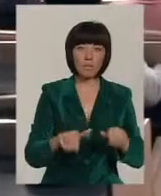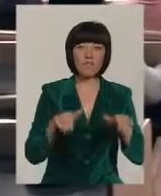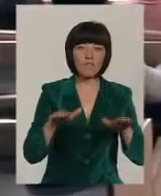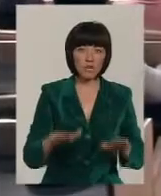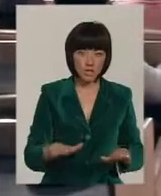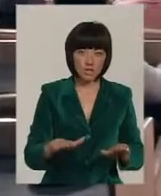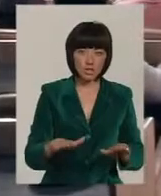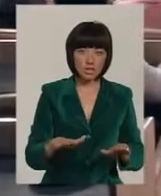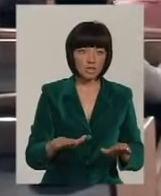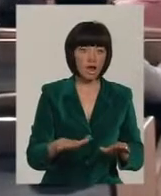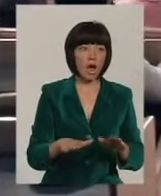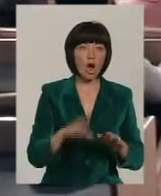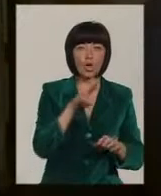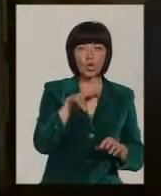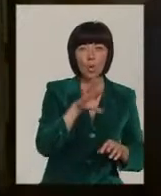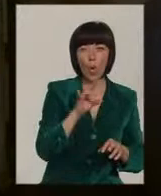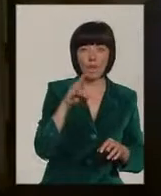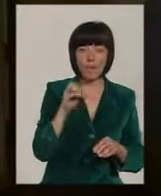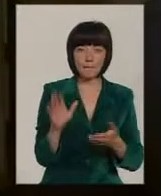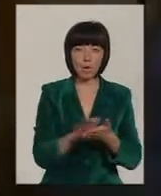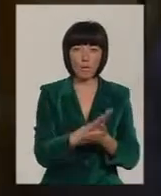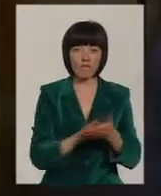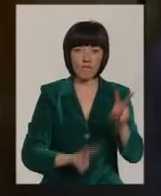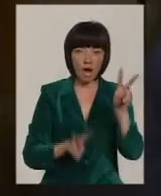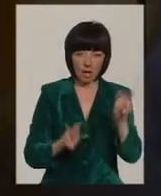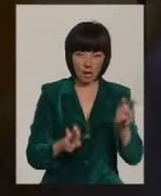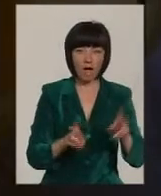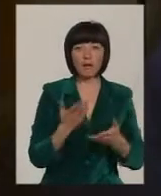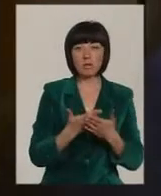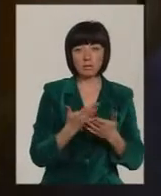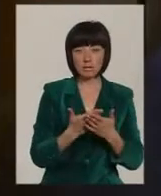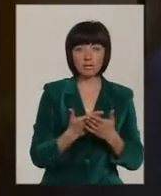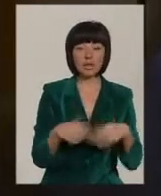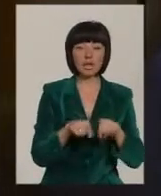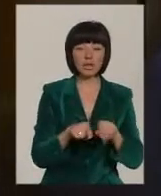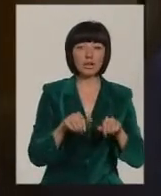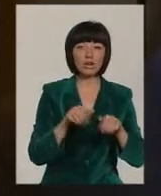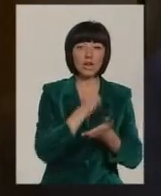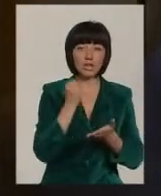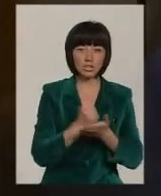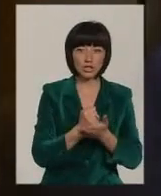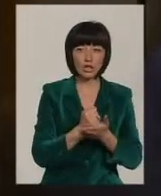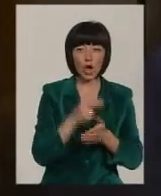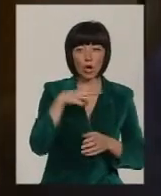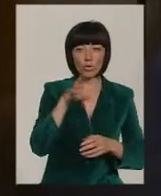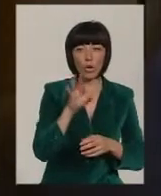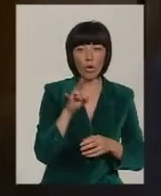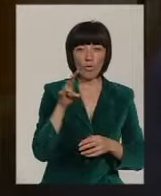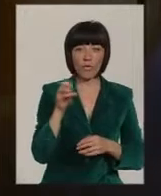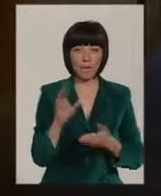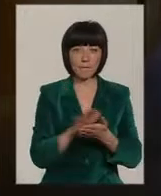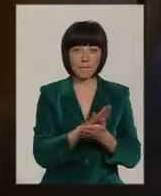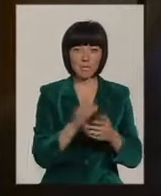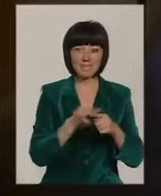так зване донне промивання. Було прийнято рішення, щоб не пряме, не верхнє було промивання, а було донне промивання, щоб